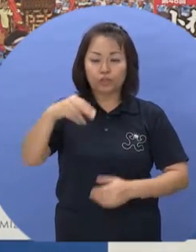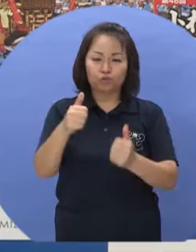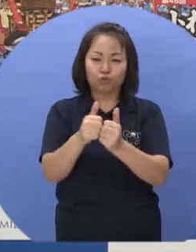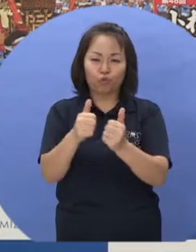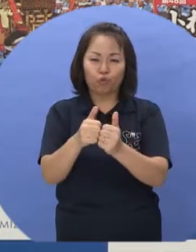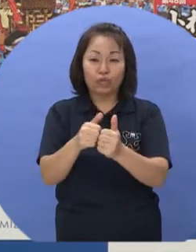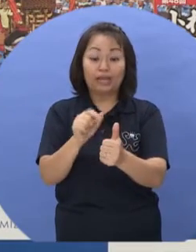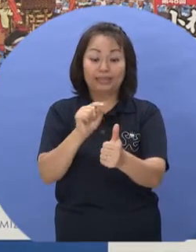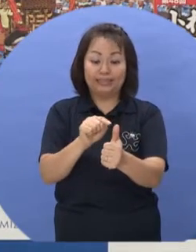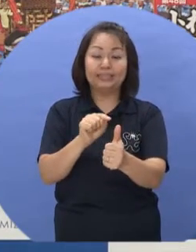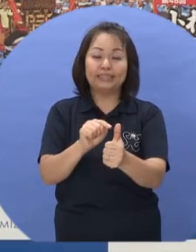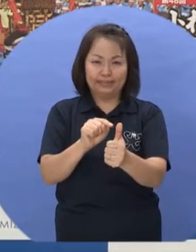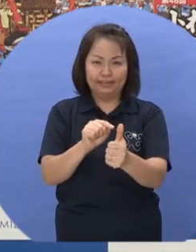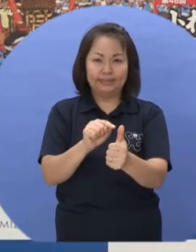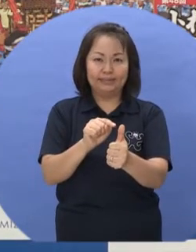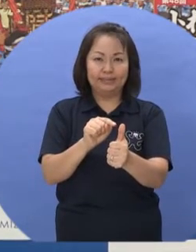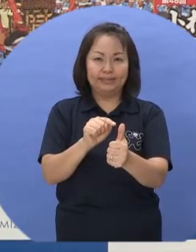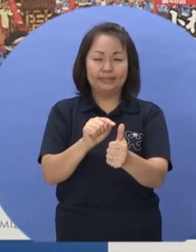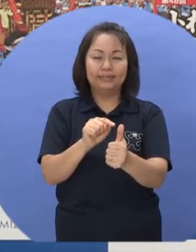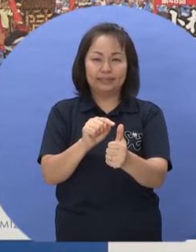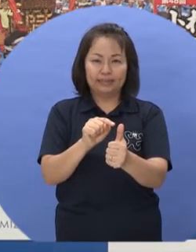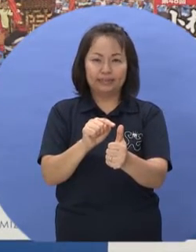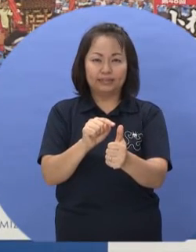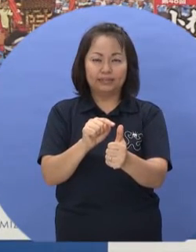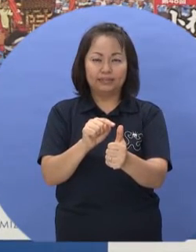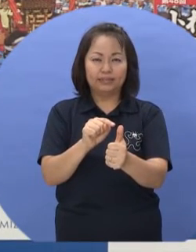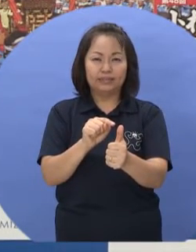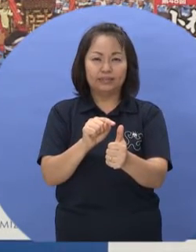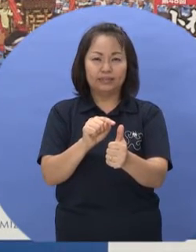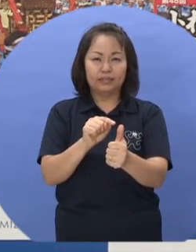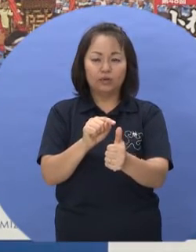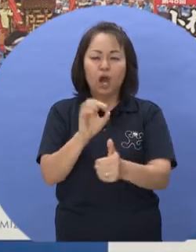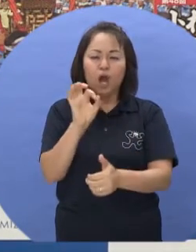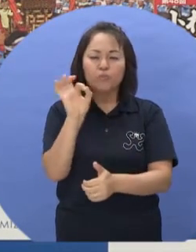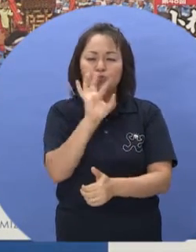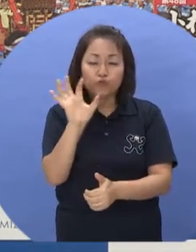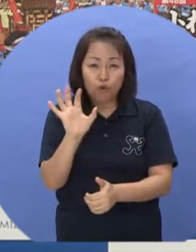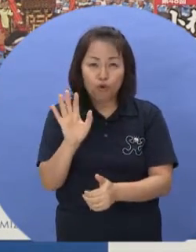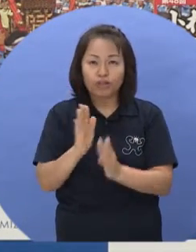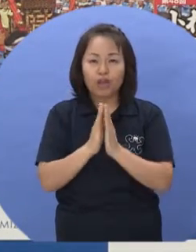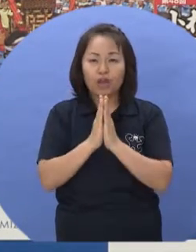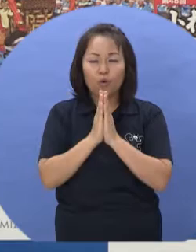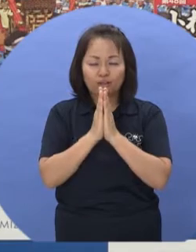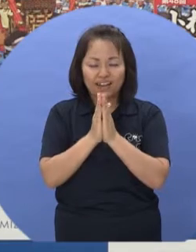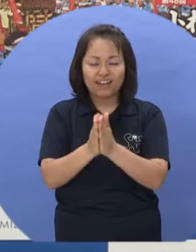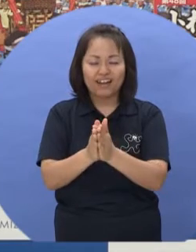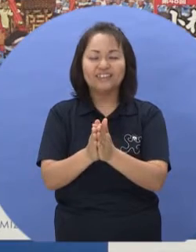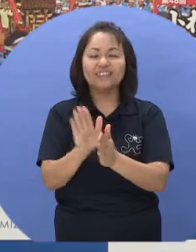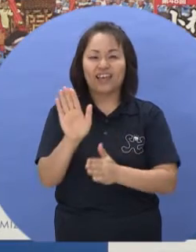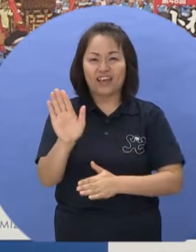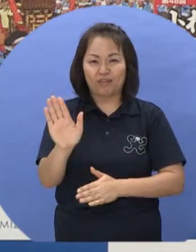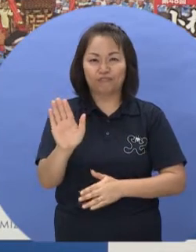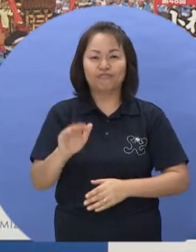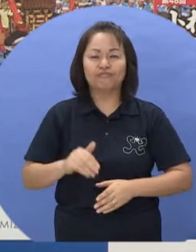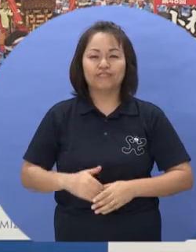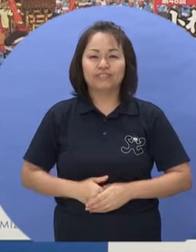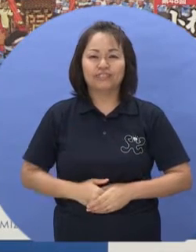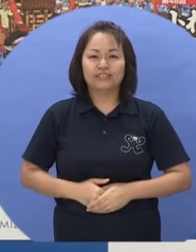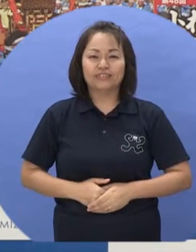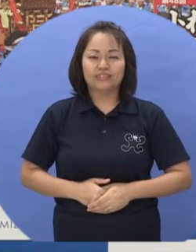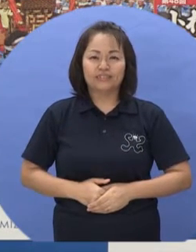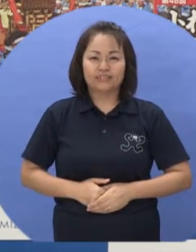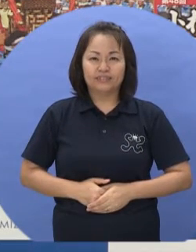の教育アドバイザーの方につきましては、無償でお願いをしているということもございます。あと、